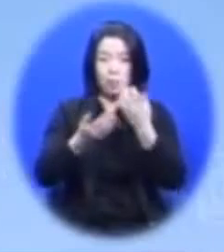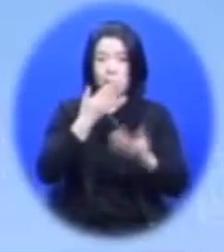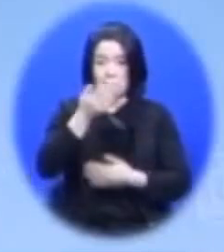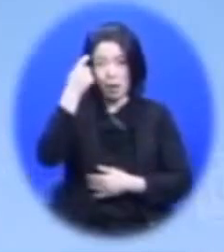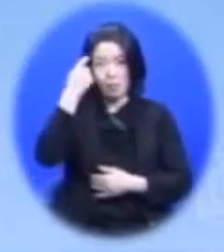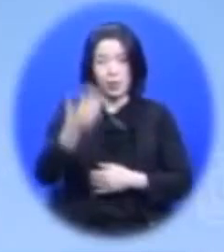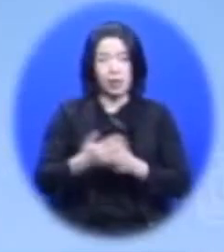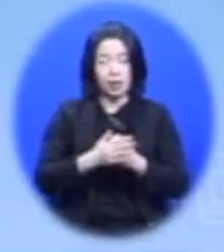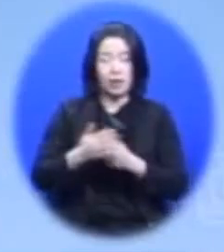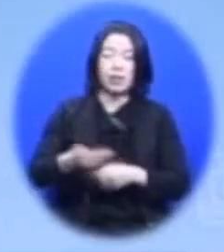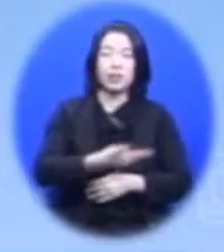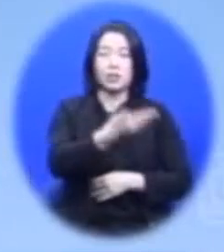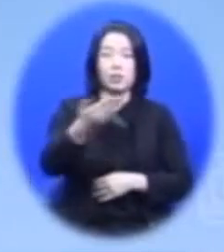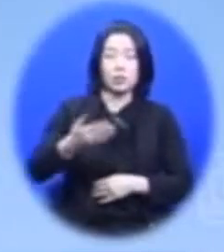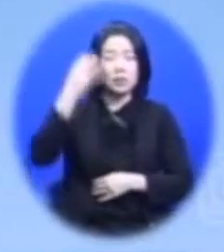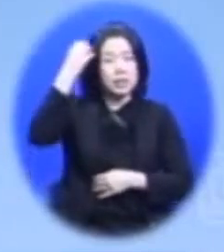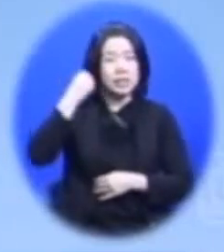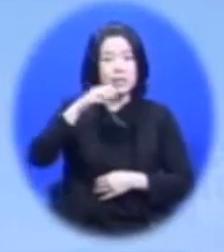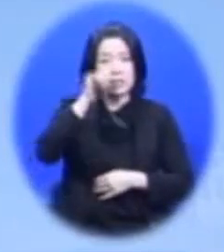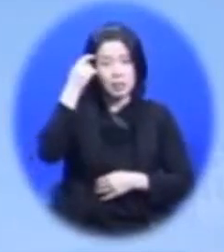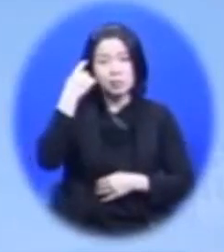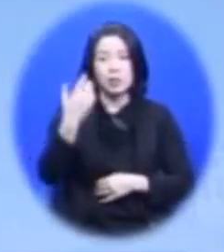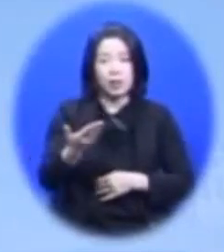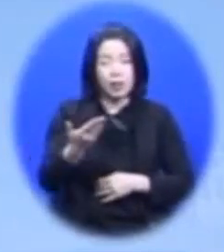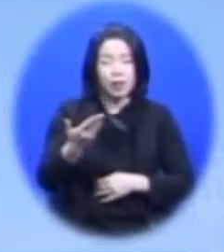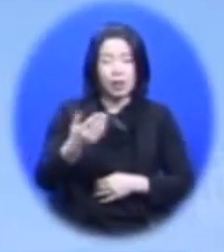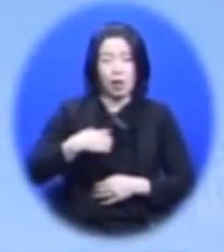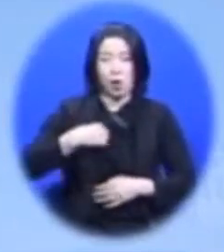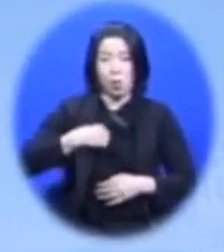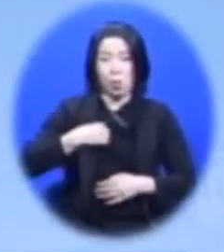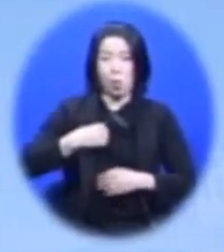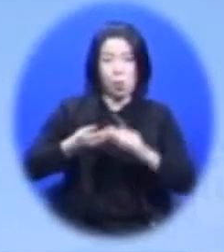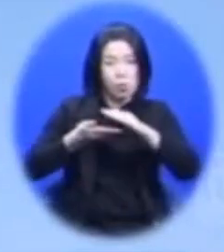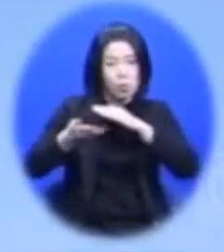여러분 기억나실지 모르겠지만, 옷 로비 사건이라고,